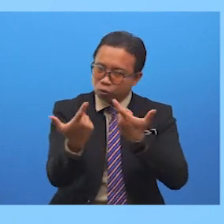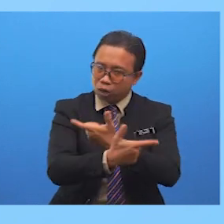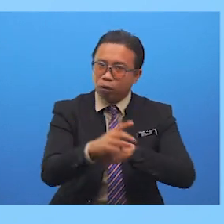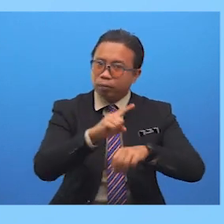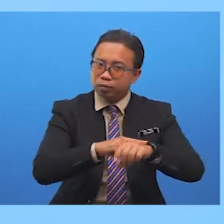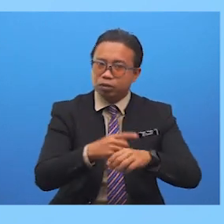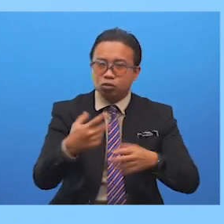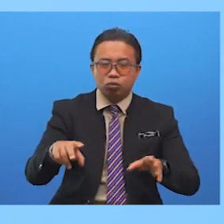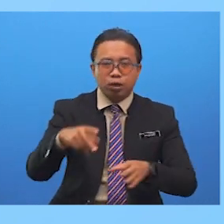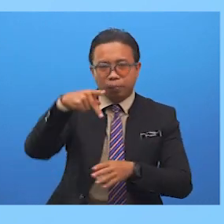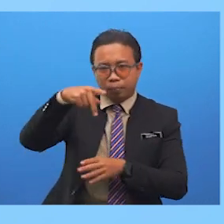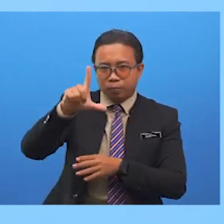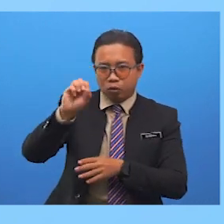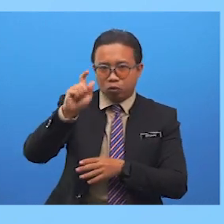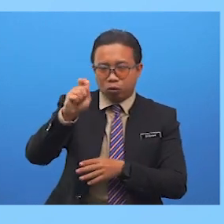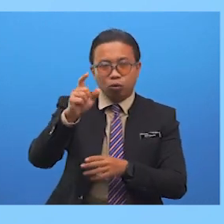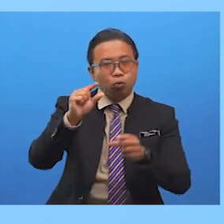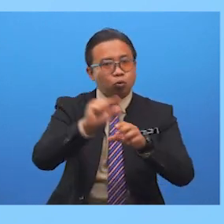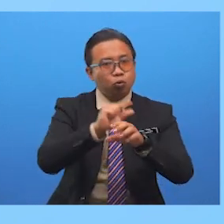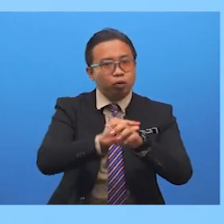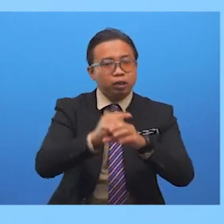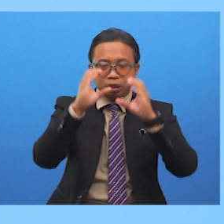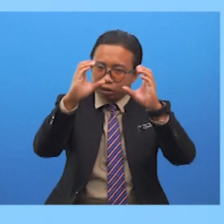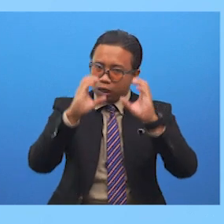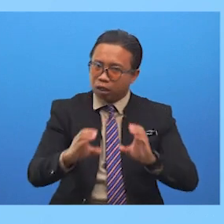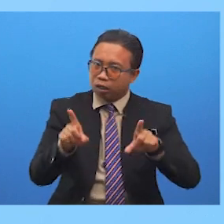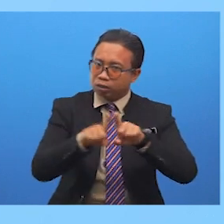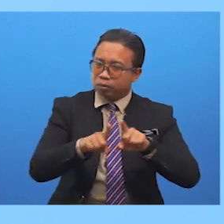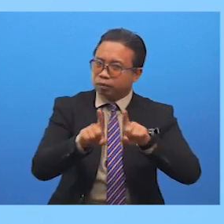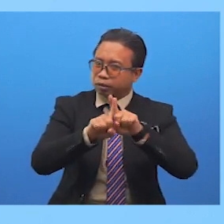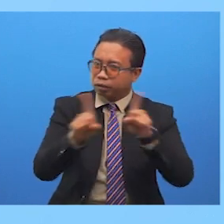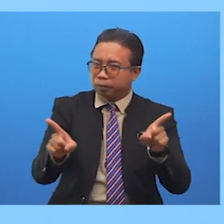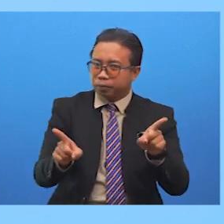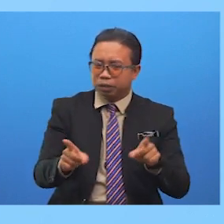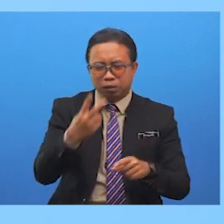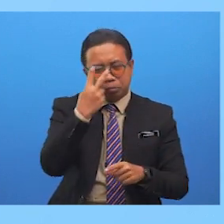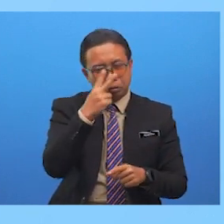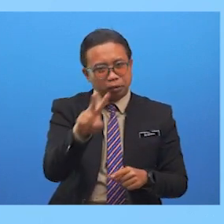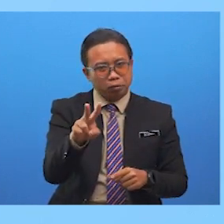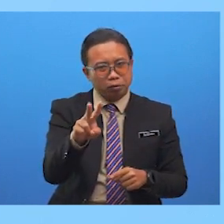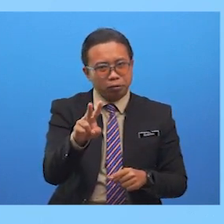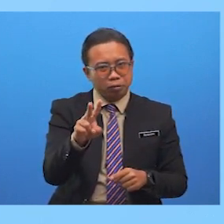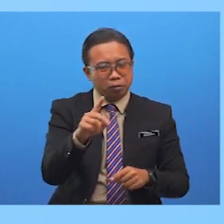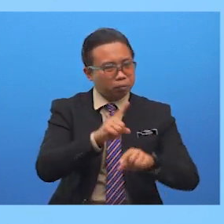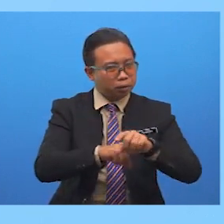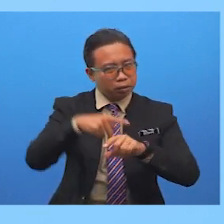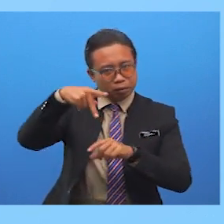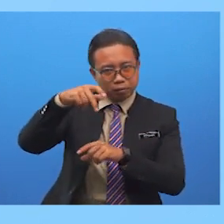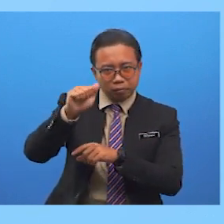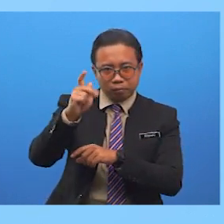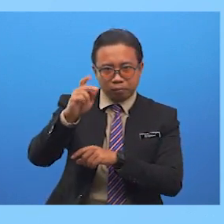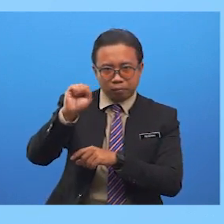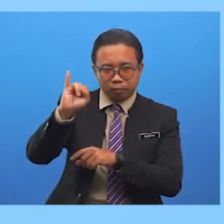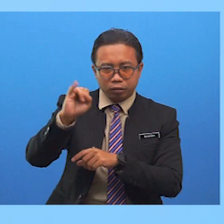yang telah diplot dengan menggunakan kaedah yang sama tetapi jika diperhatikan pada